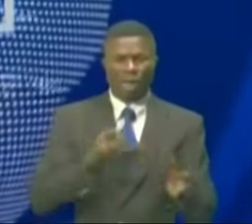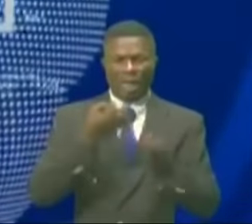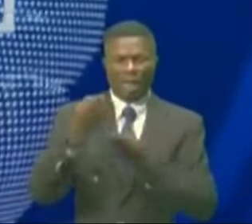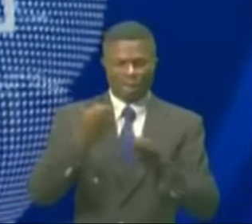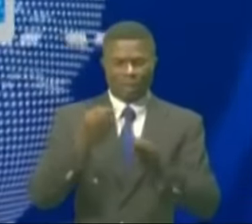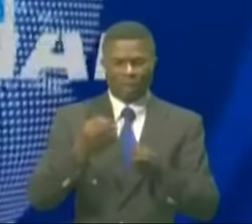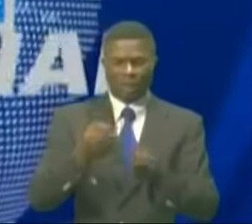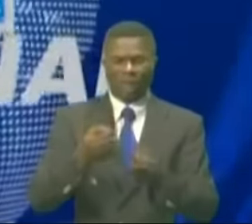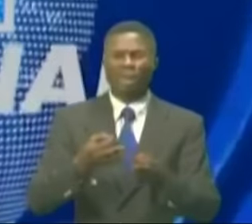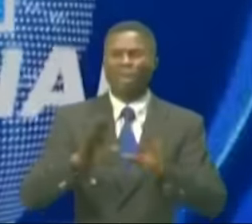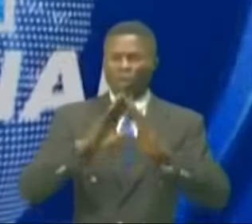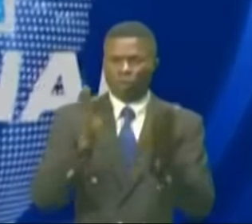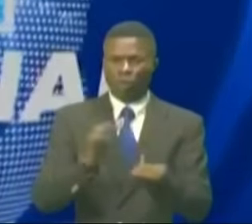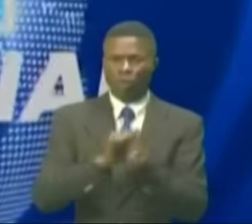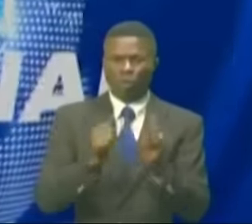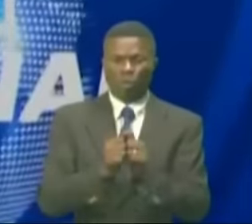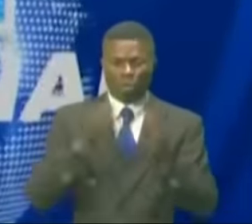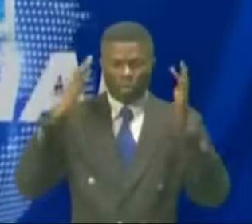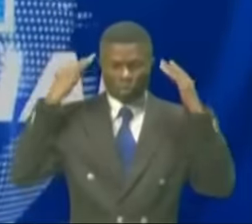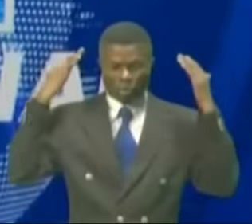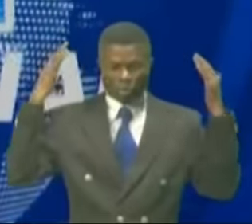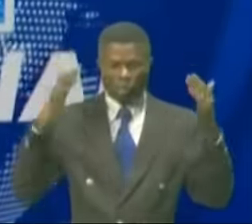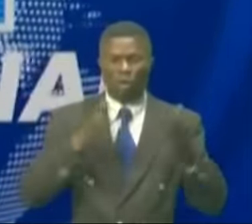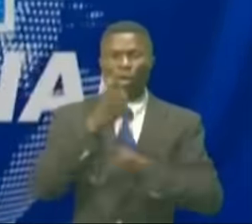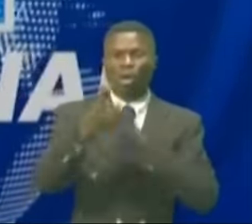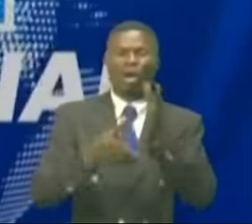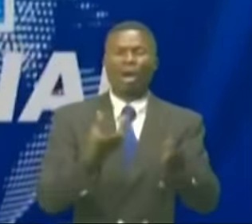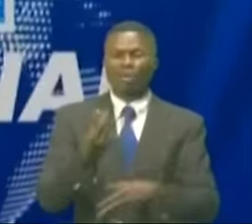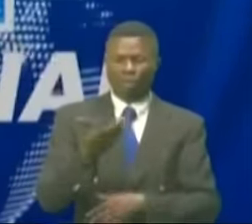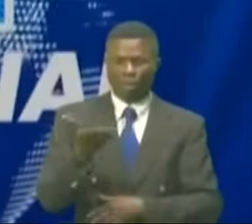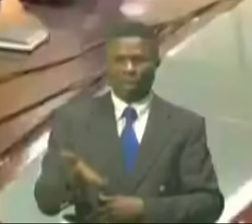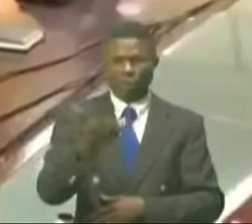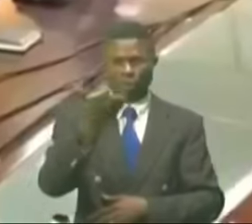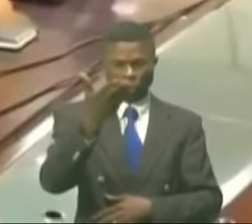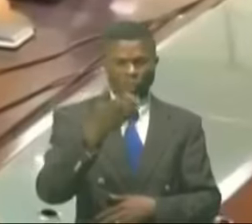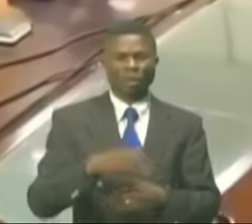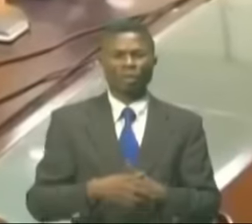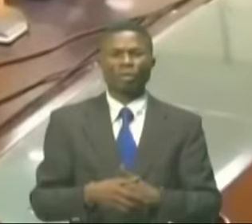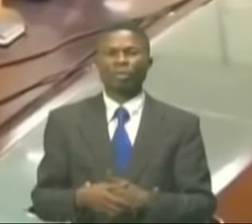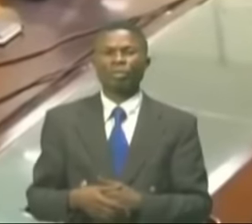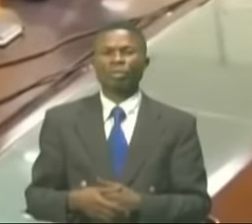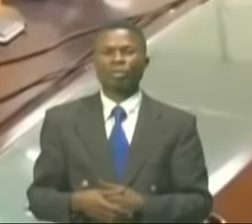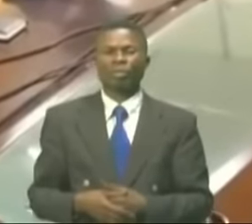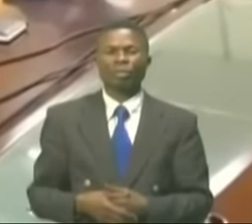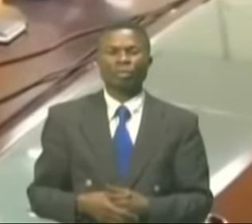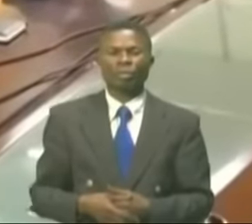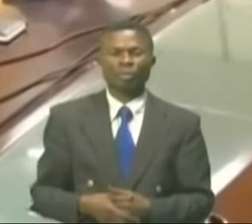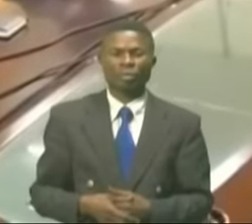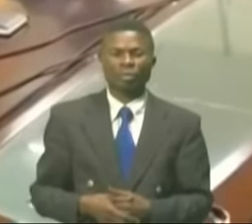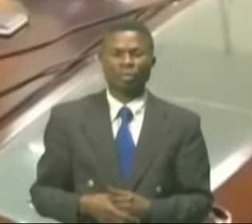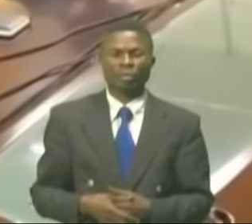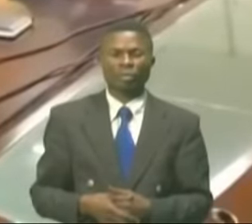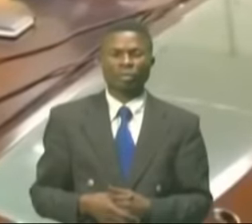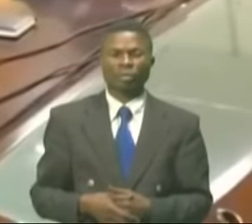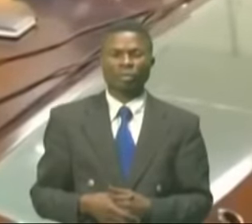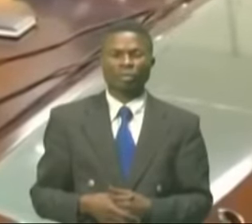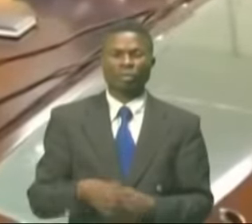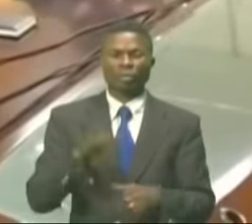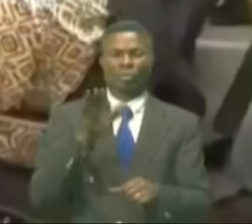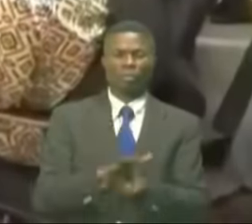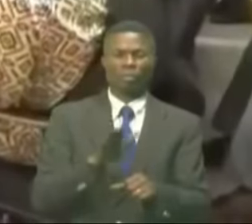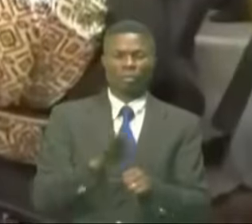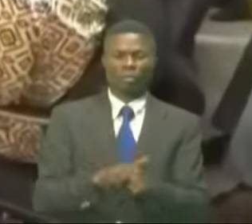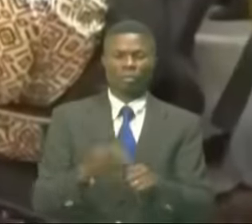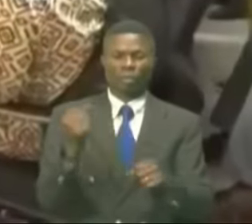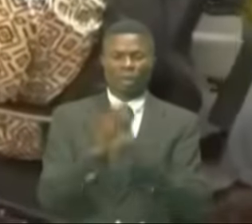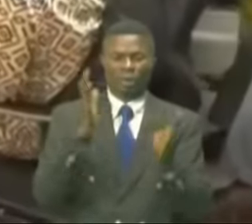mise au point sur des spéculations de détournement. Joël Makina. Des mouvements d'humeur d'un nombre marginal du